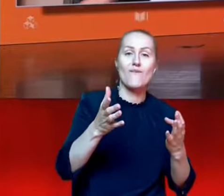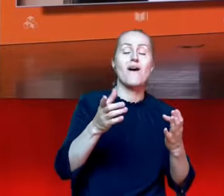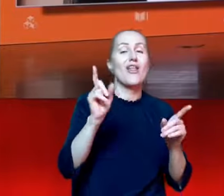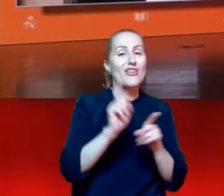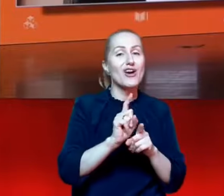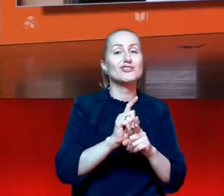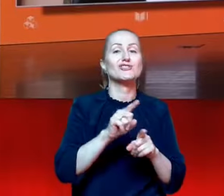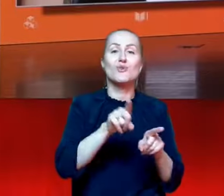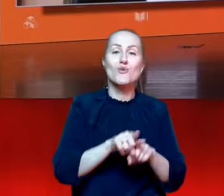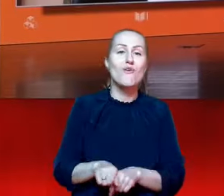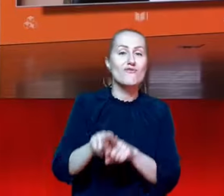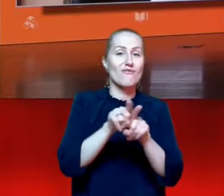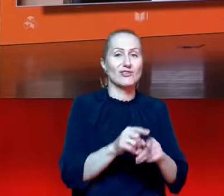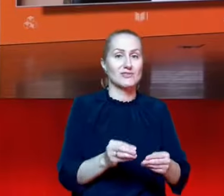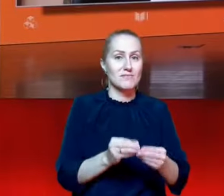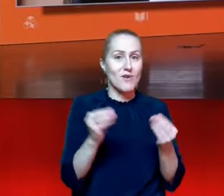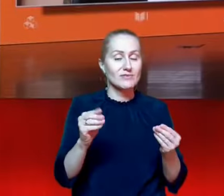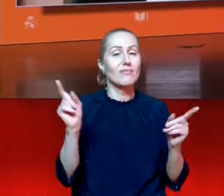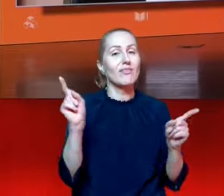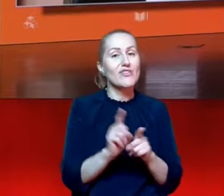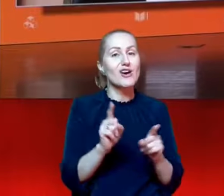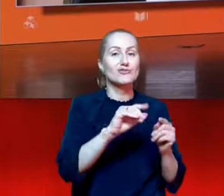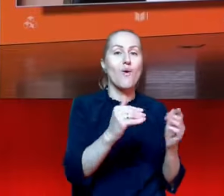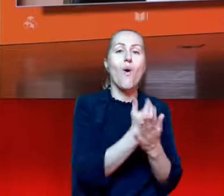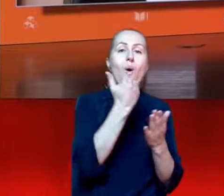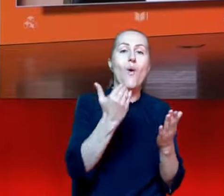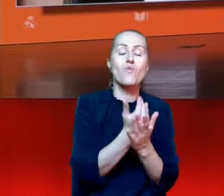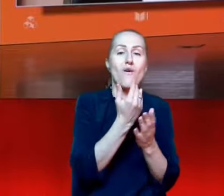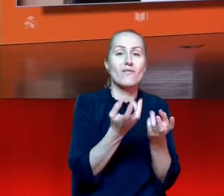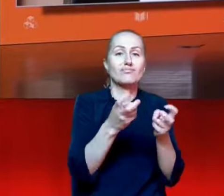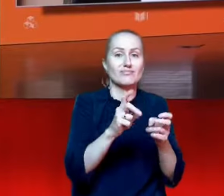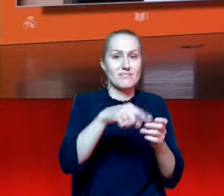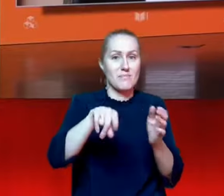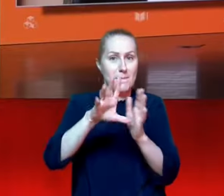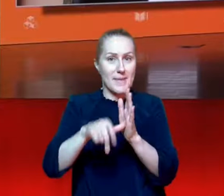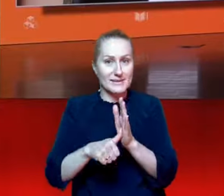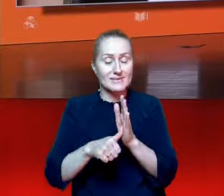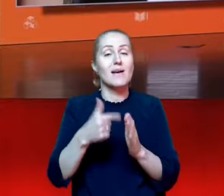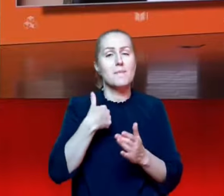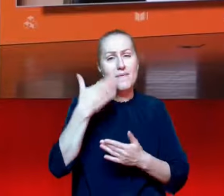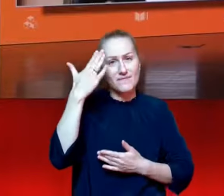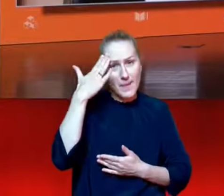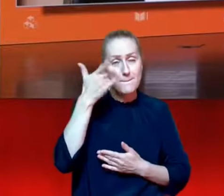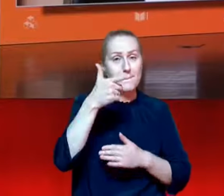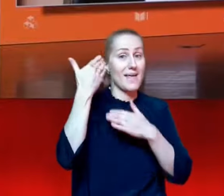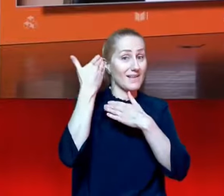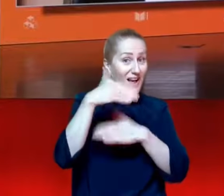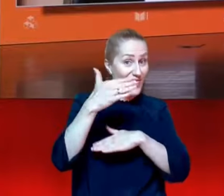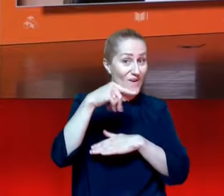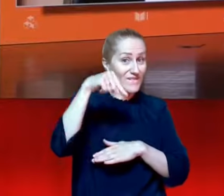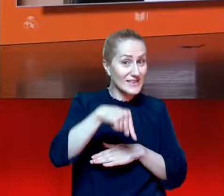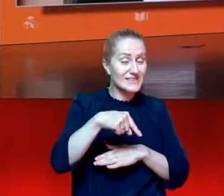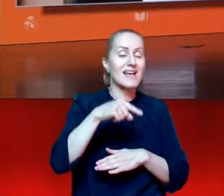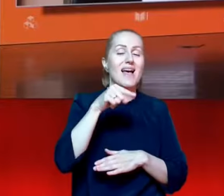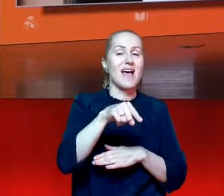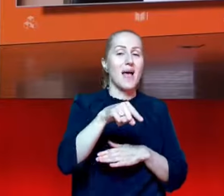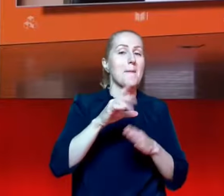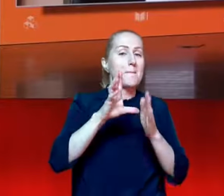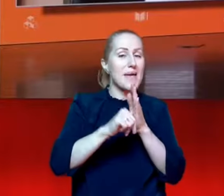zrównoważonym rozwoju i o odnowie miast. Wiemy o tym, że Katowice to miasto, które